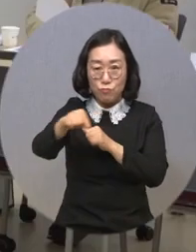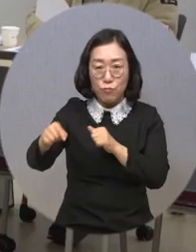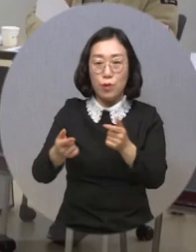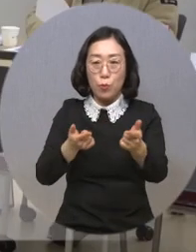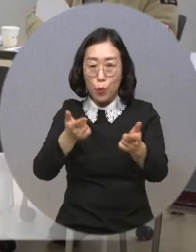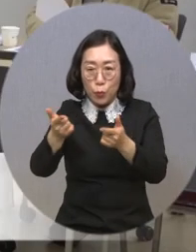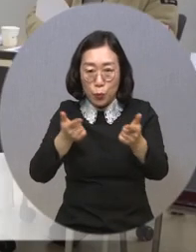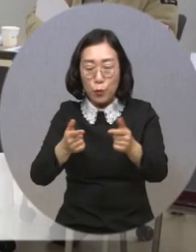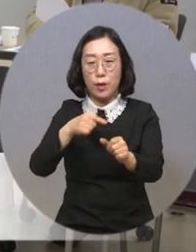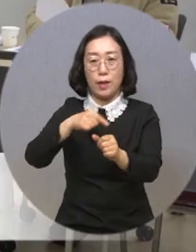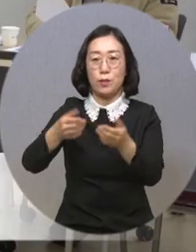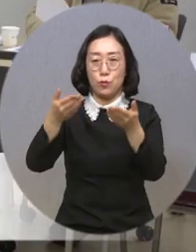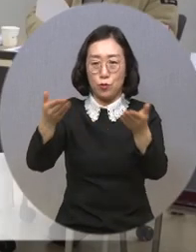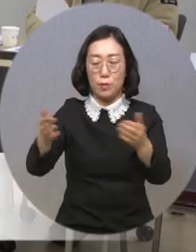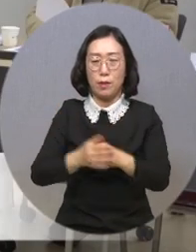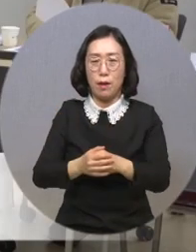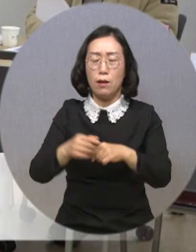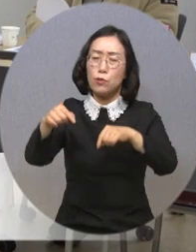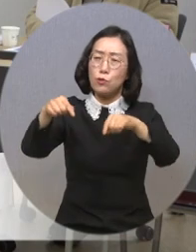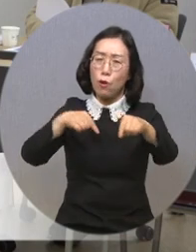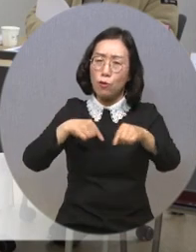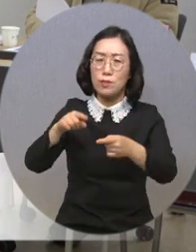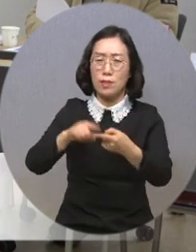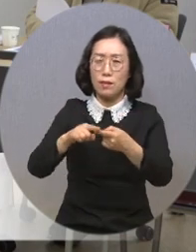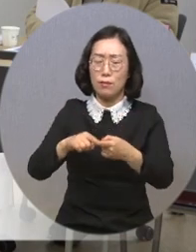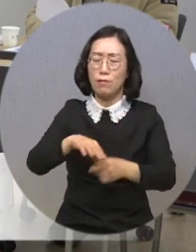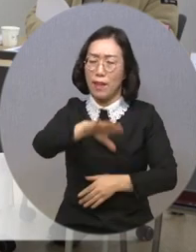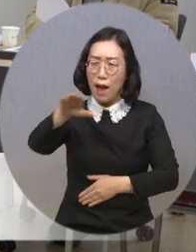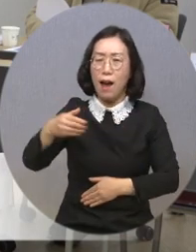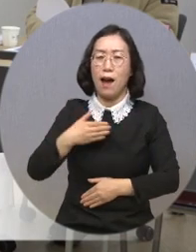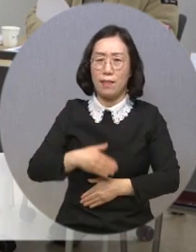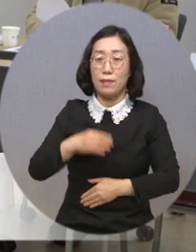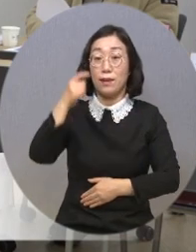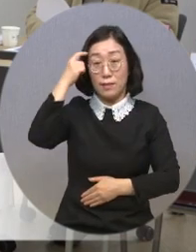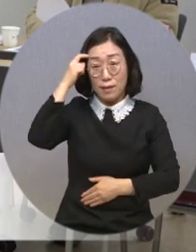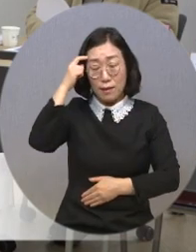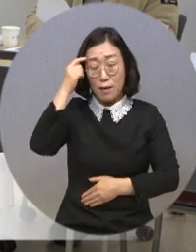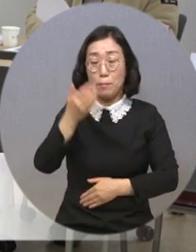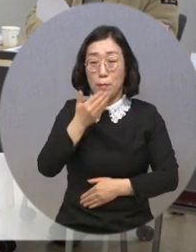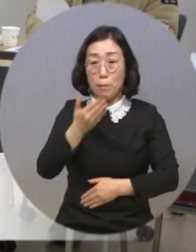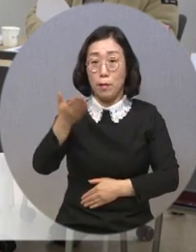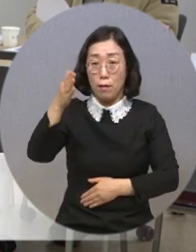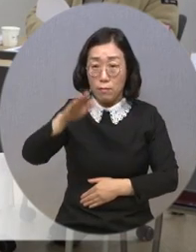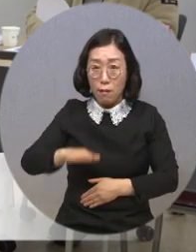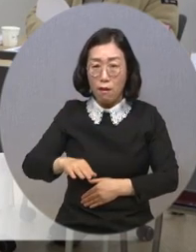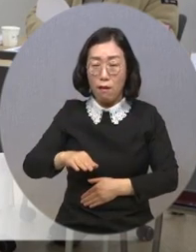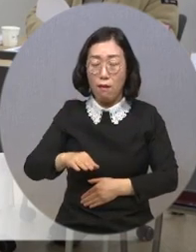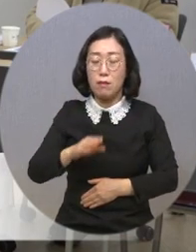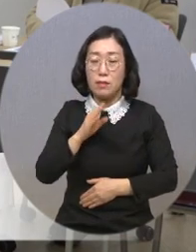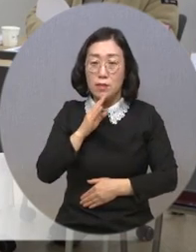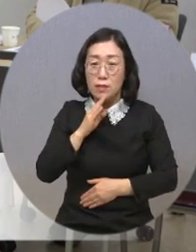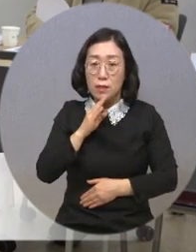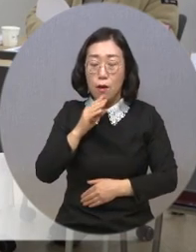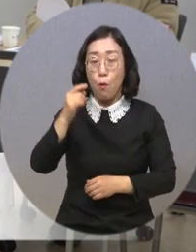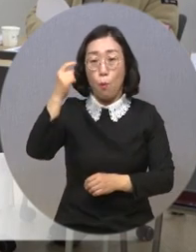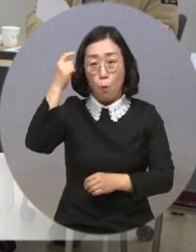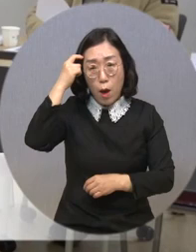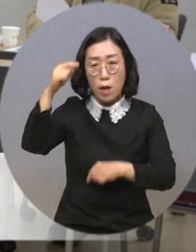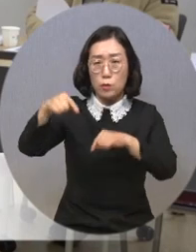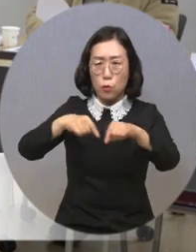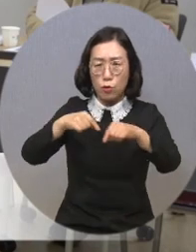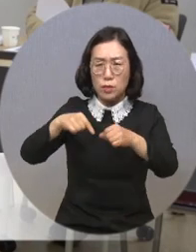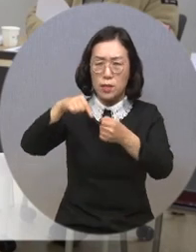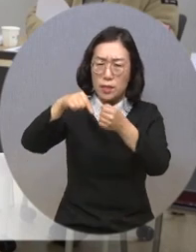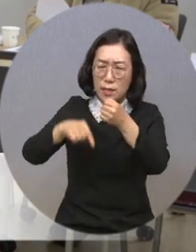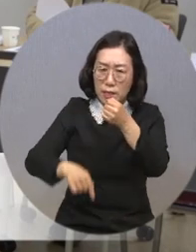진행됩니다. 정치에 대해서는 그냥 당연히 안다고 생각을 하죠. 행위만을 생각을 하지 그 정치가 무엇인가를